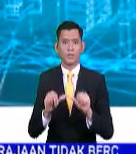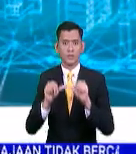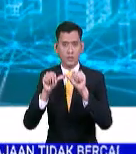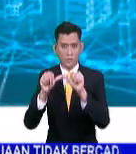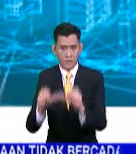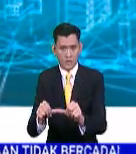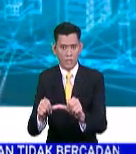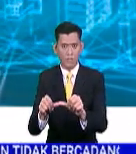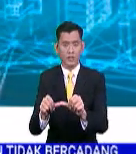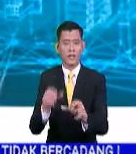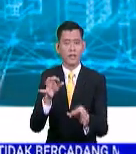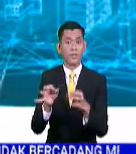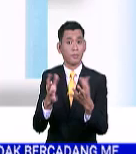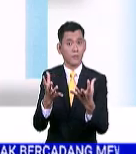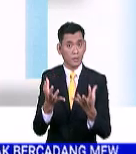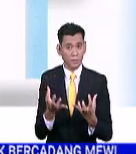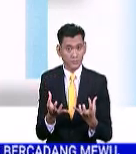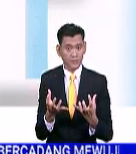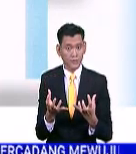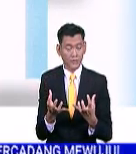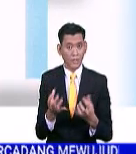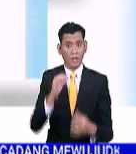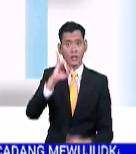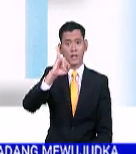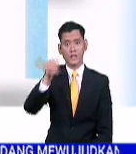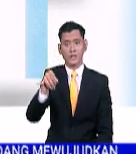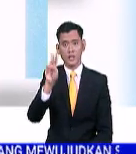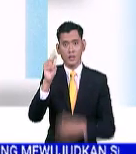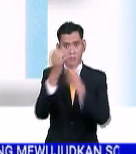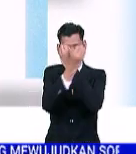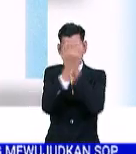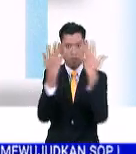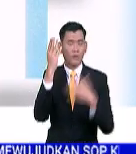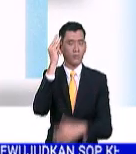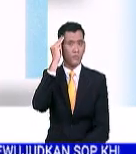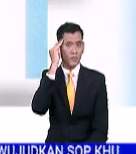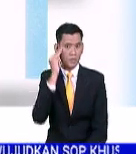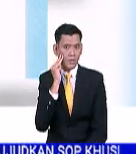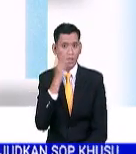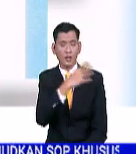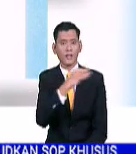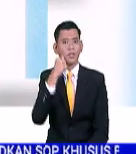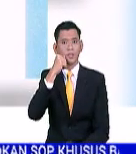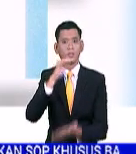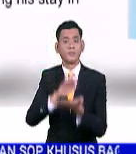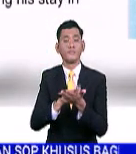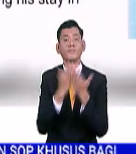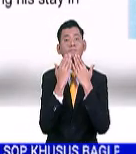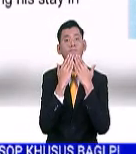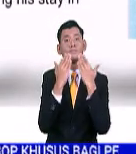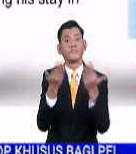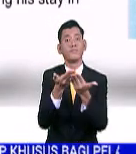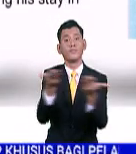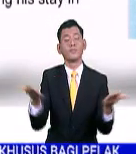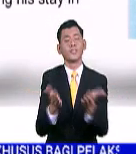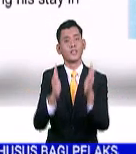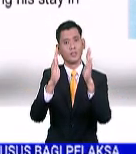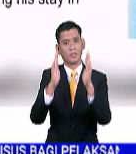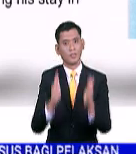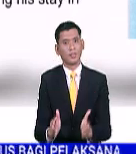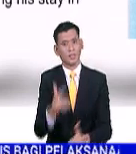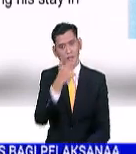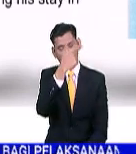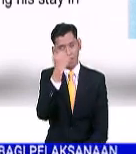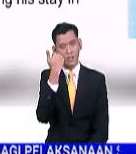jika diperlukan. Kenyataan IJN memaklumkan Tun Dr. Mahathir dan isteri berterima kasih kepada semua pihak